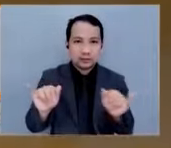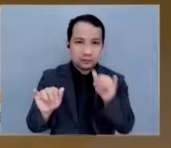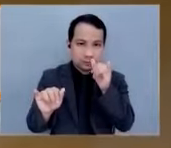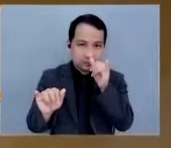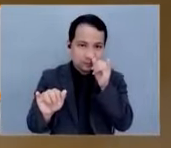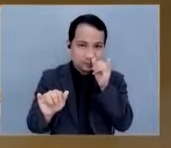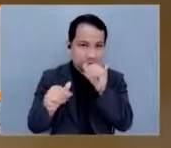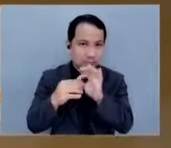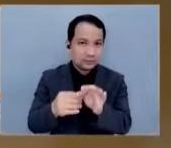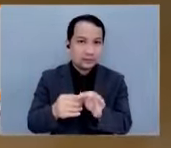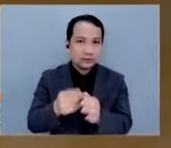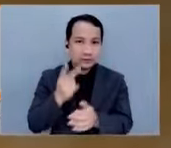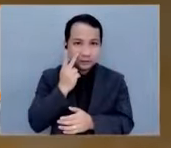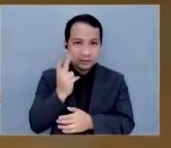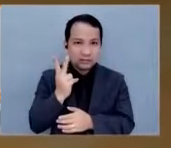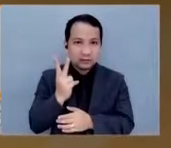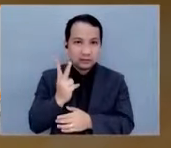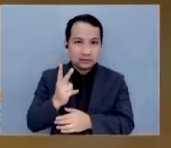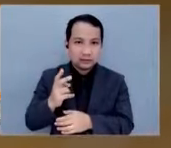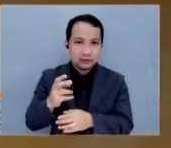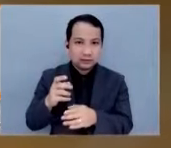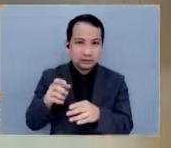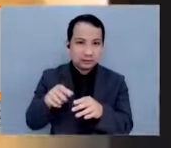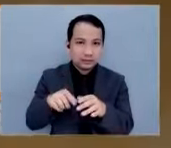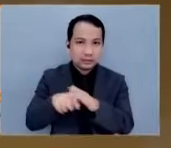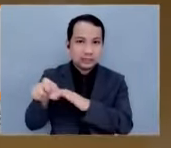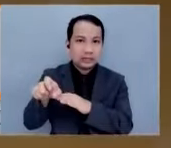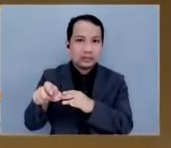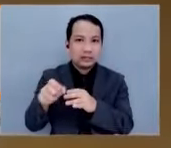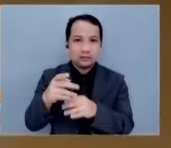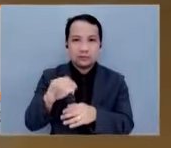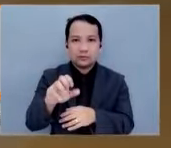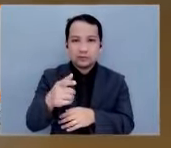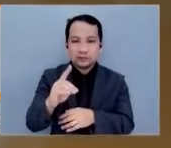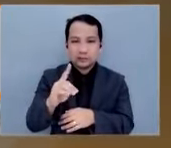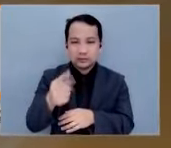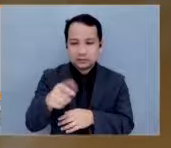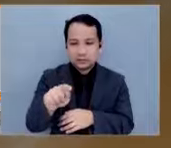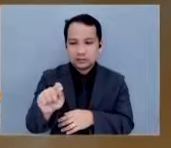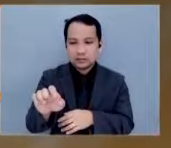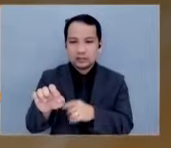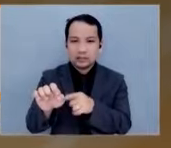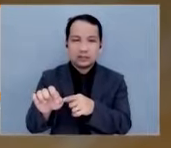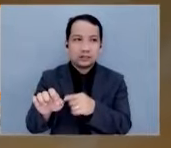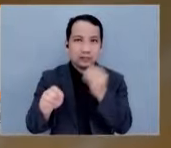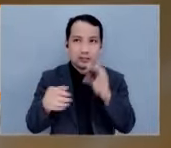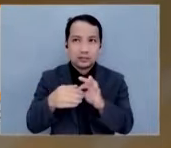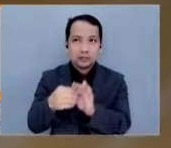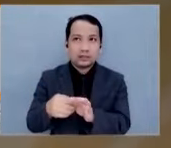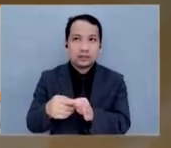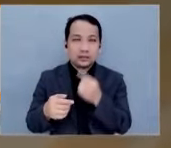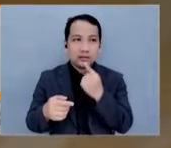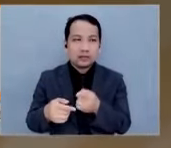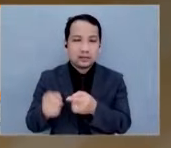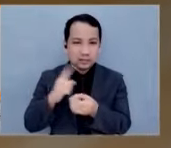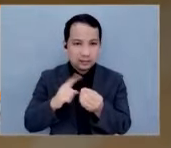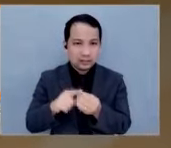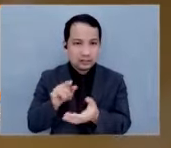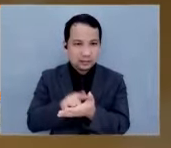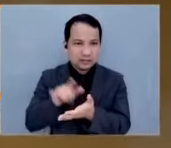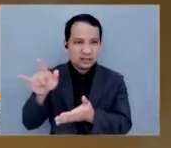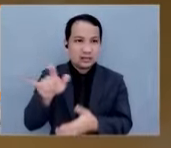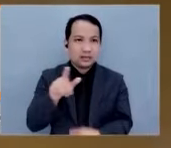sa mga pasahero ang isang tumatakbong daga sa boarding gate. Ayon sa tagapagsalita ng Manila International Airport Authority o